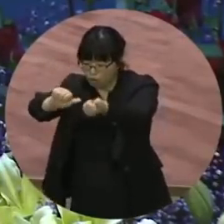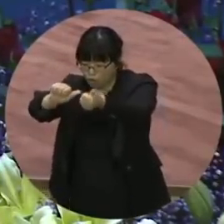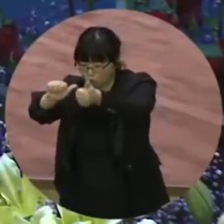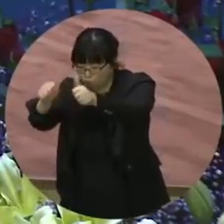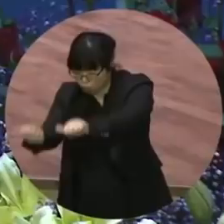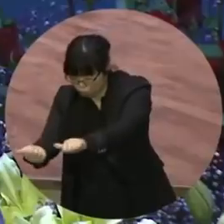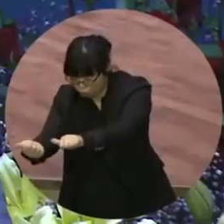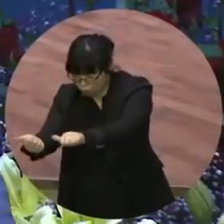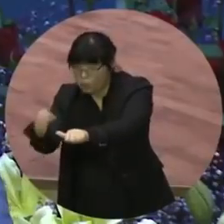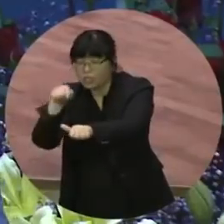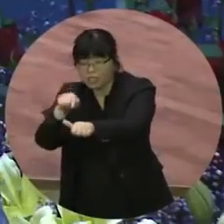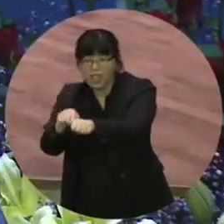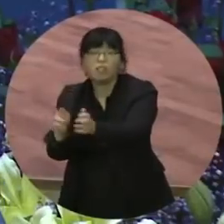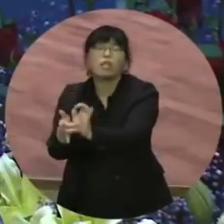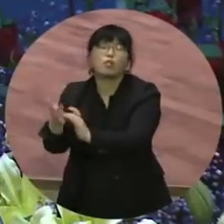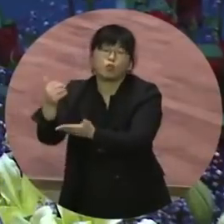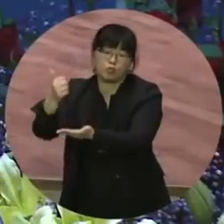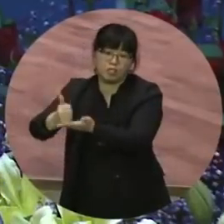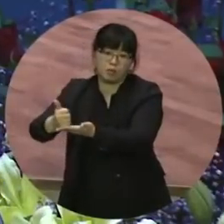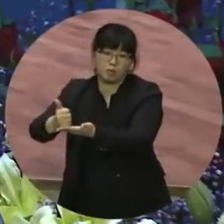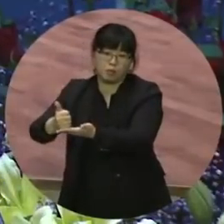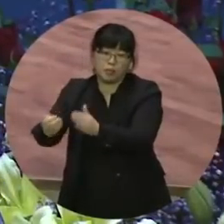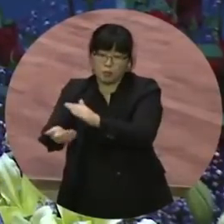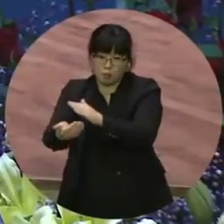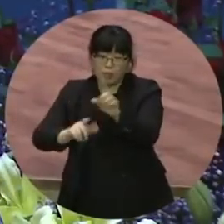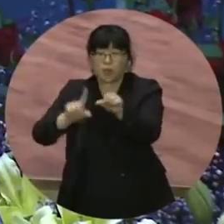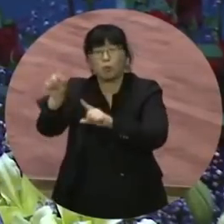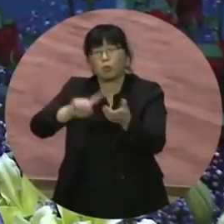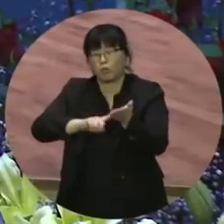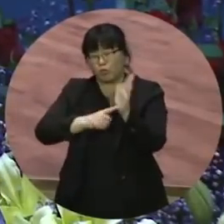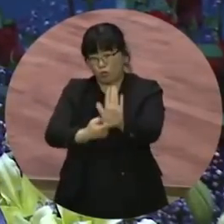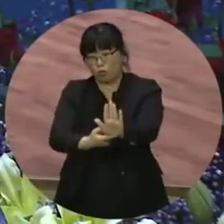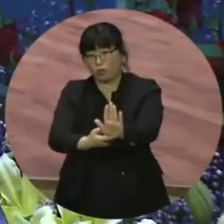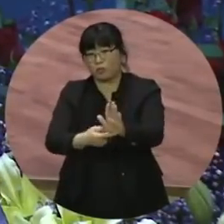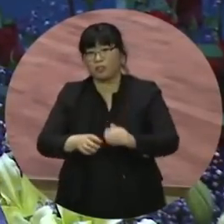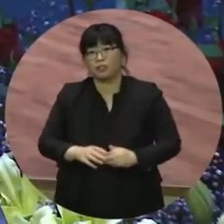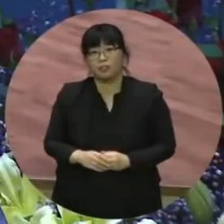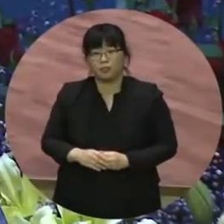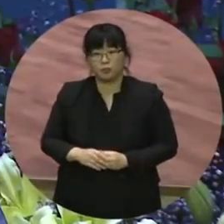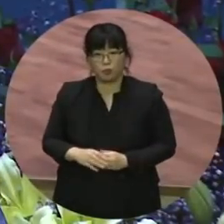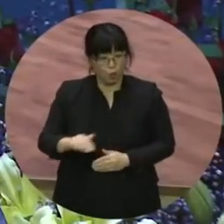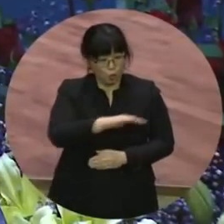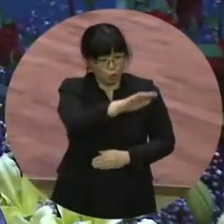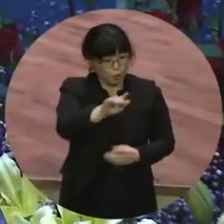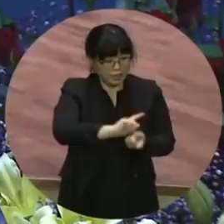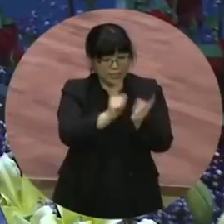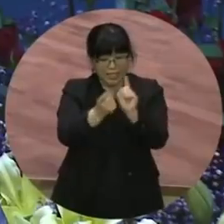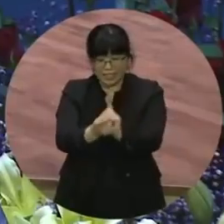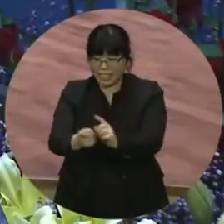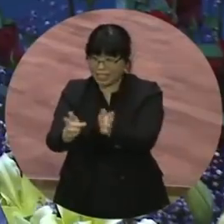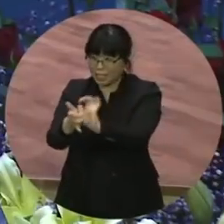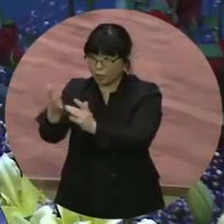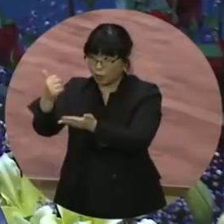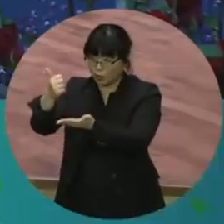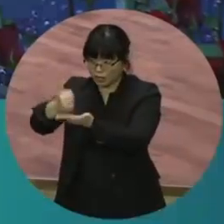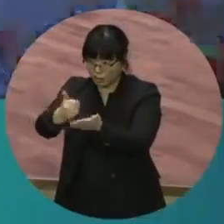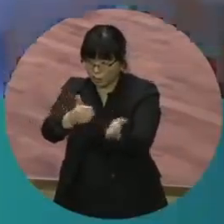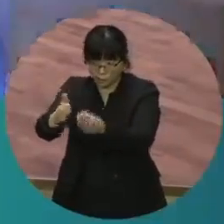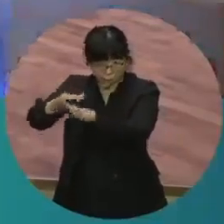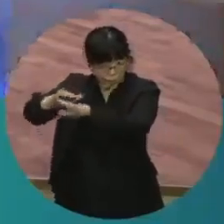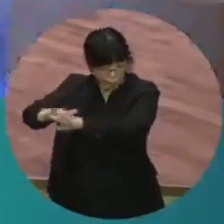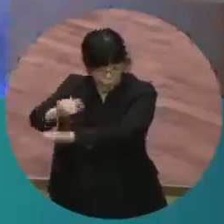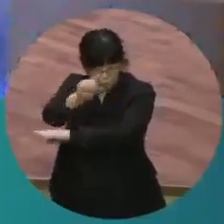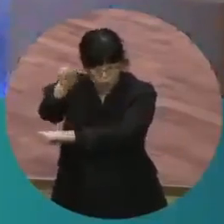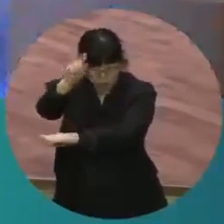우리를 대신해서 예수 그리스도를 준비해 놓으셨습니다. 히브리 9장 12절에 보면 염소와